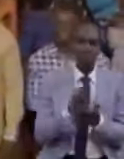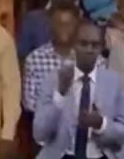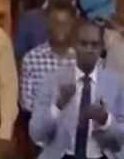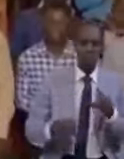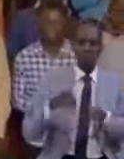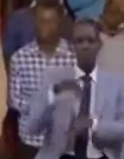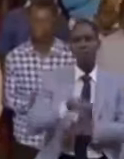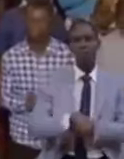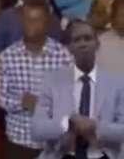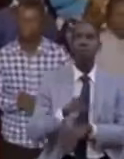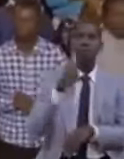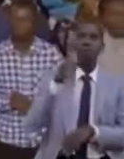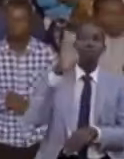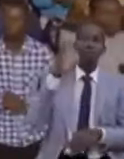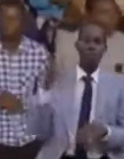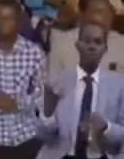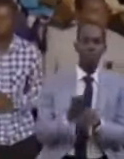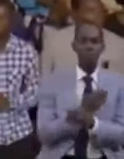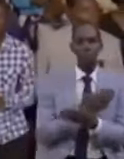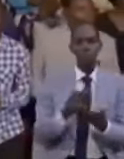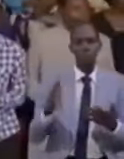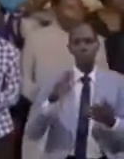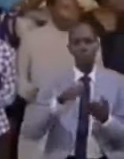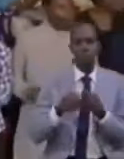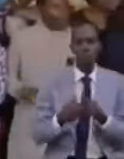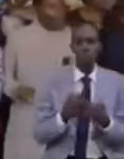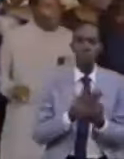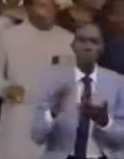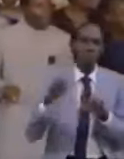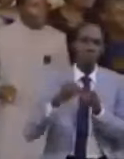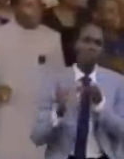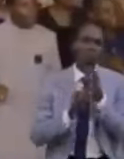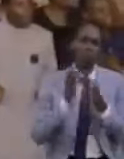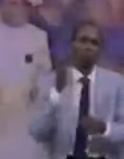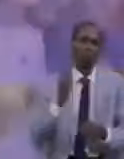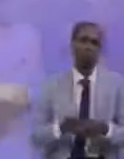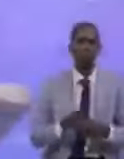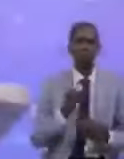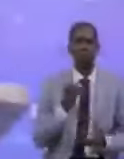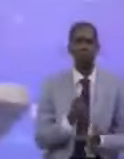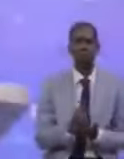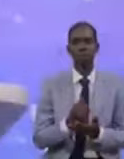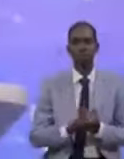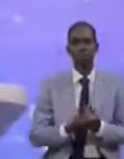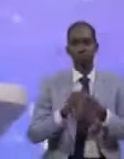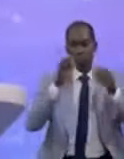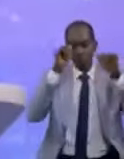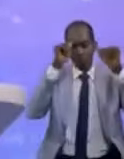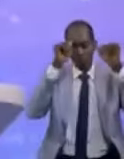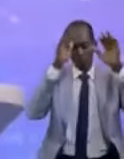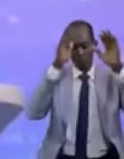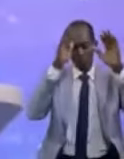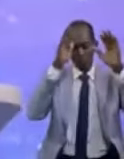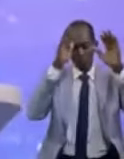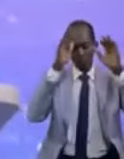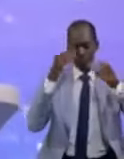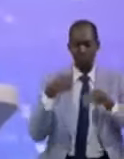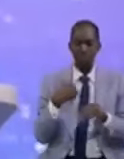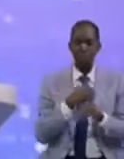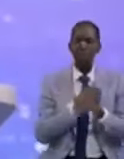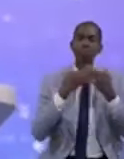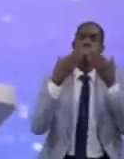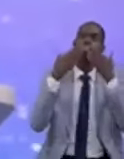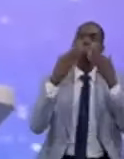va ôter cela au nom de Jésus père nous te remerciion nous bénissons ton